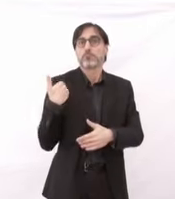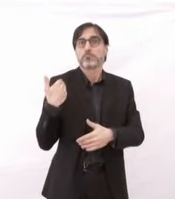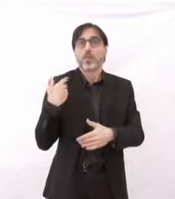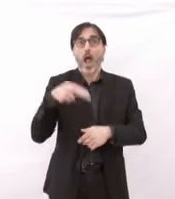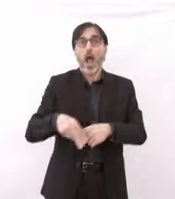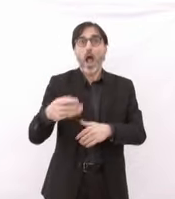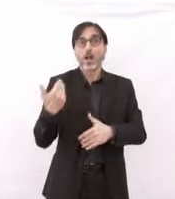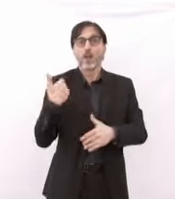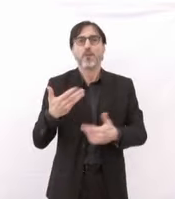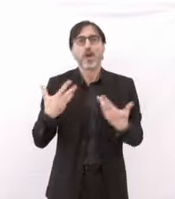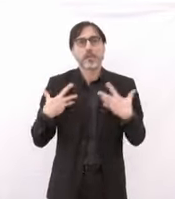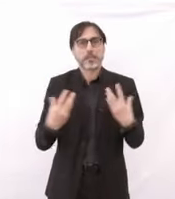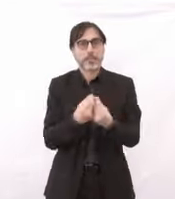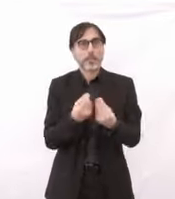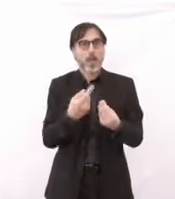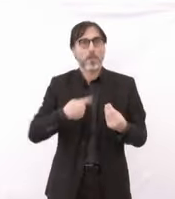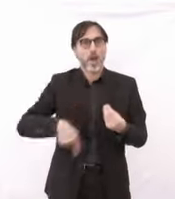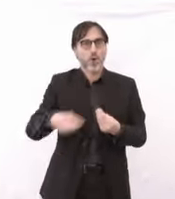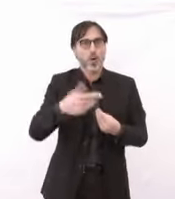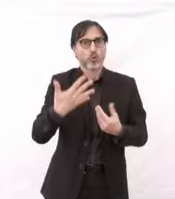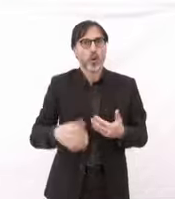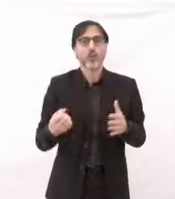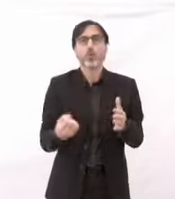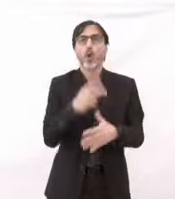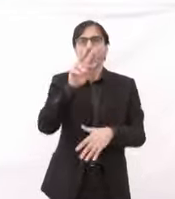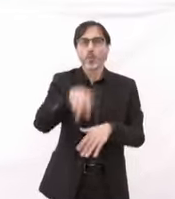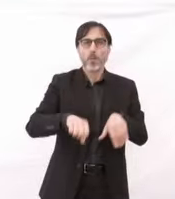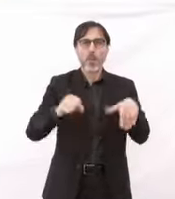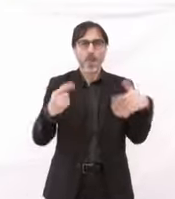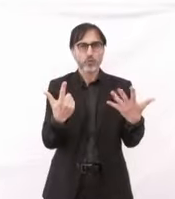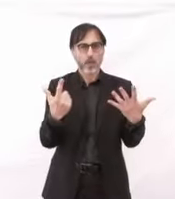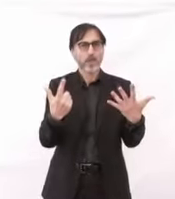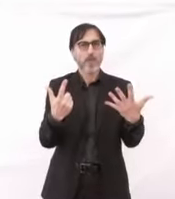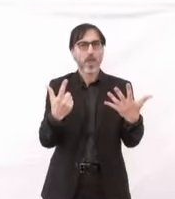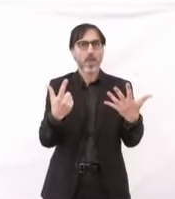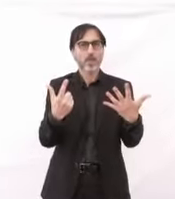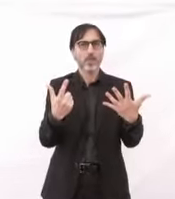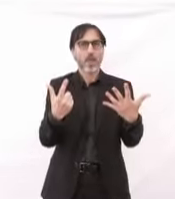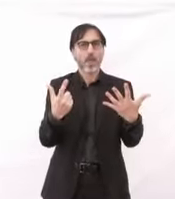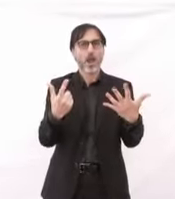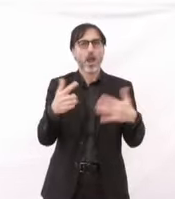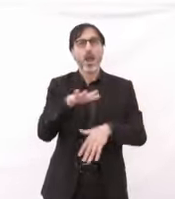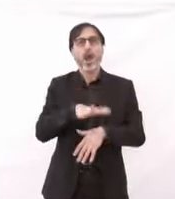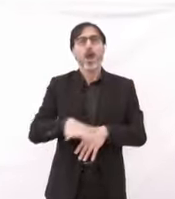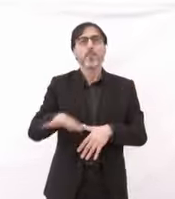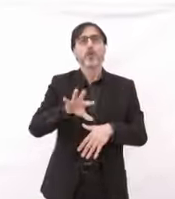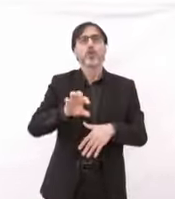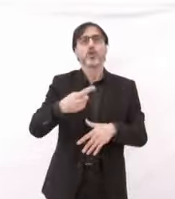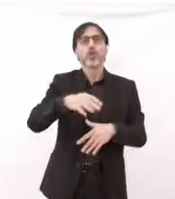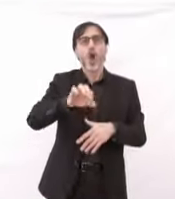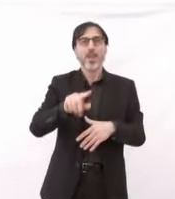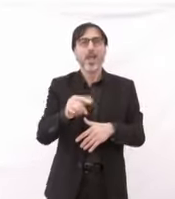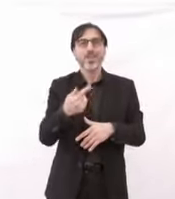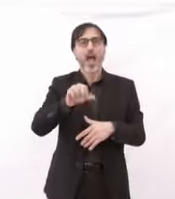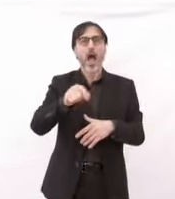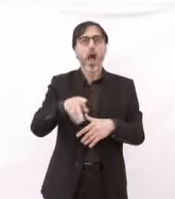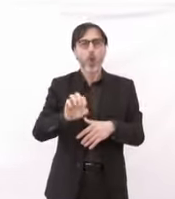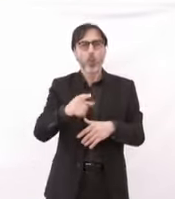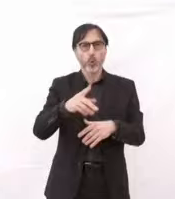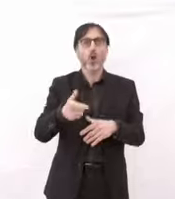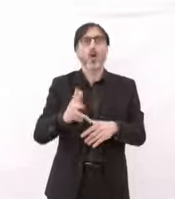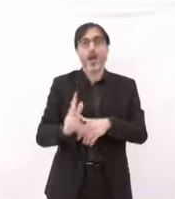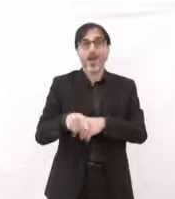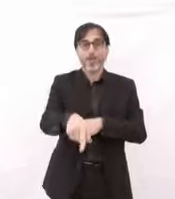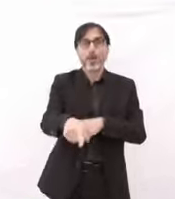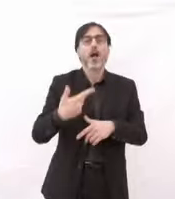è stato anche con noi quando la giornata si è celebrata nel 2017 nella piana di Gioia Tauro a Locri, e lui